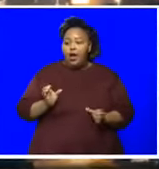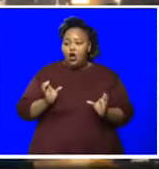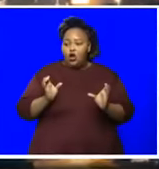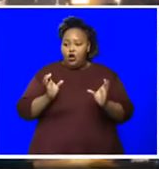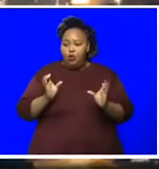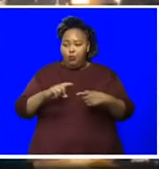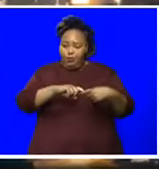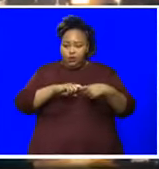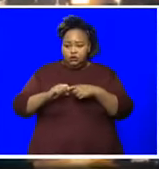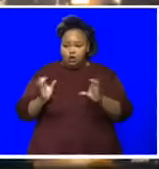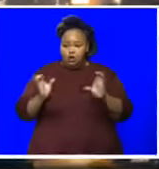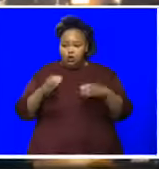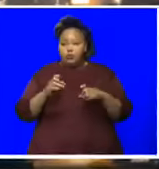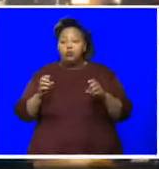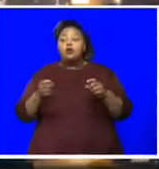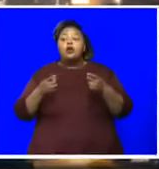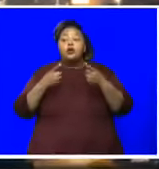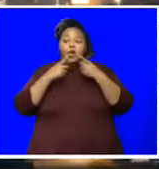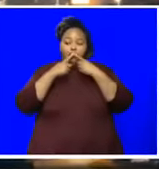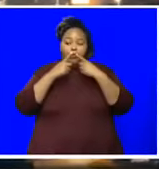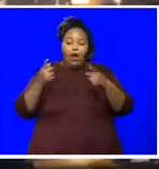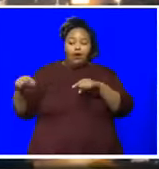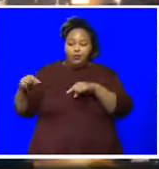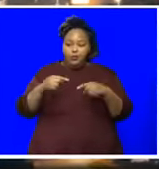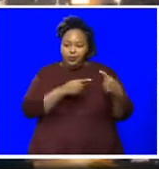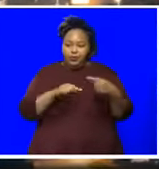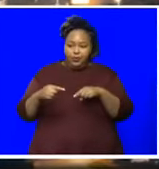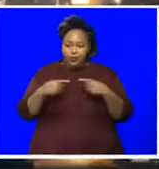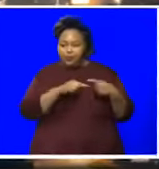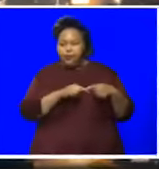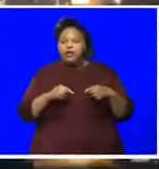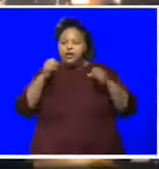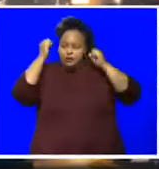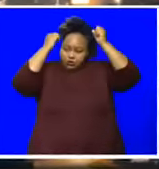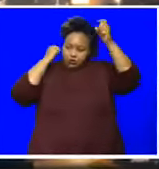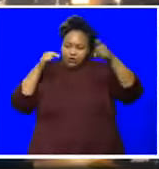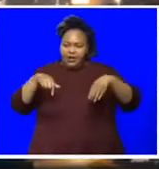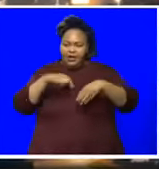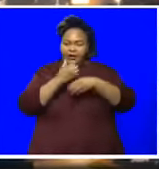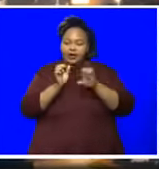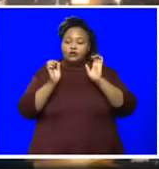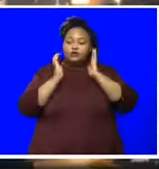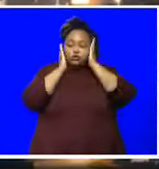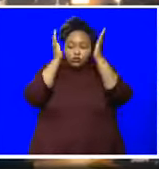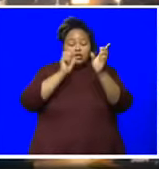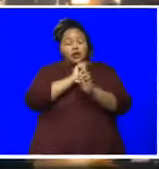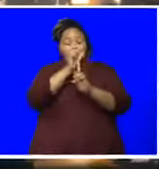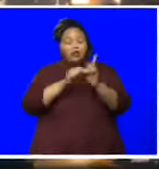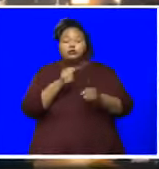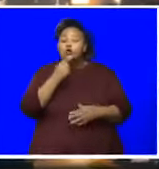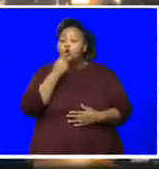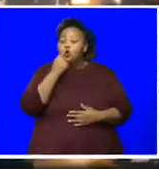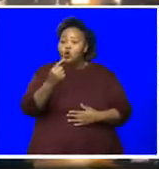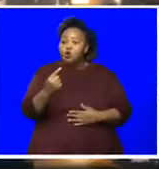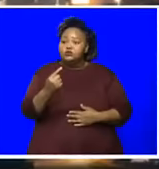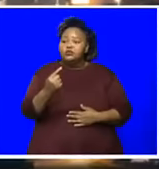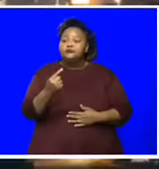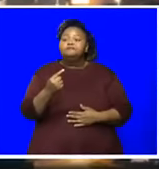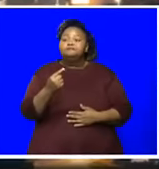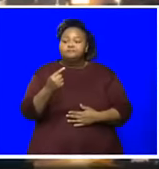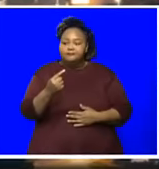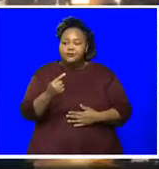imbi emkhathini wabo nembutho yethu ekuvikela kuleli. Embikweni lawuthumelele betindzaba Nxumalo uthi baholi